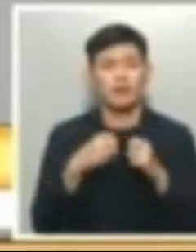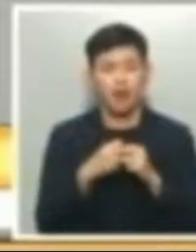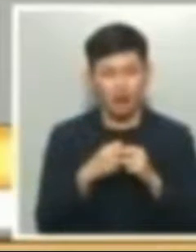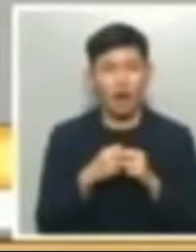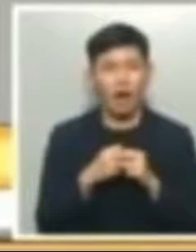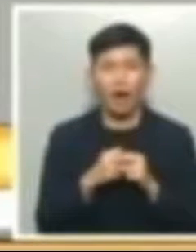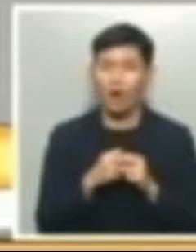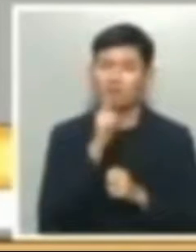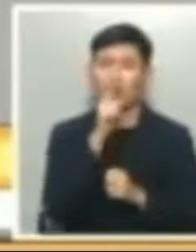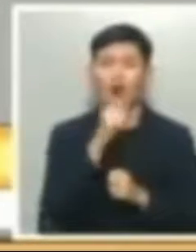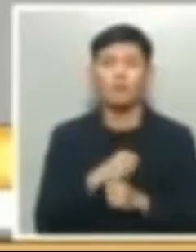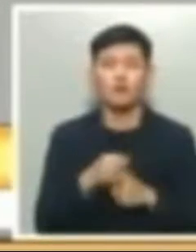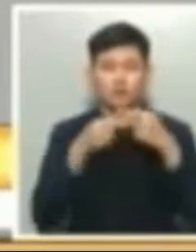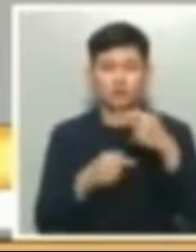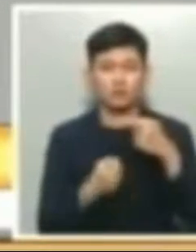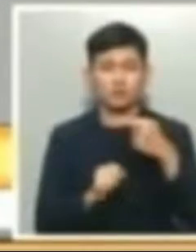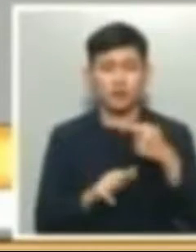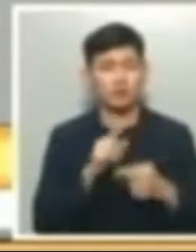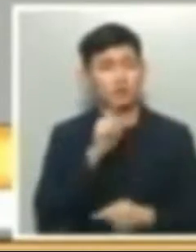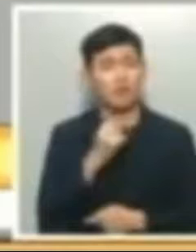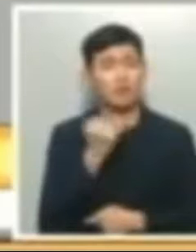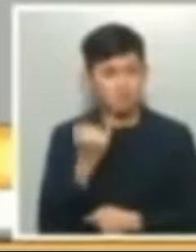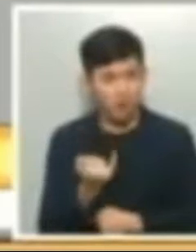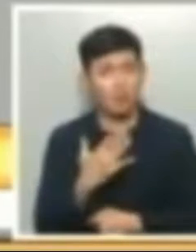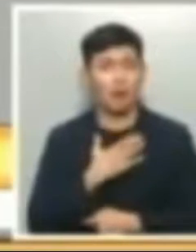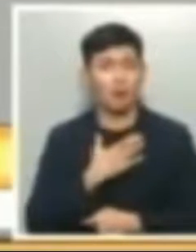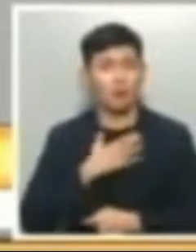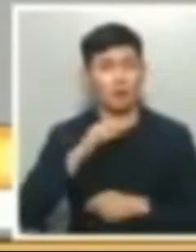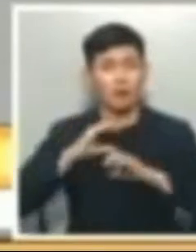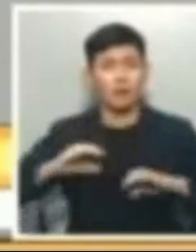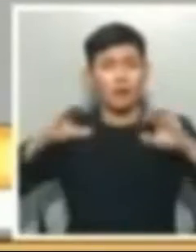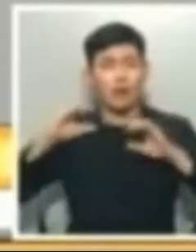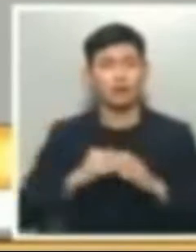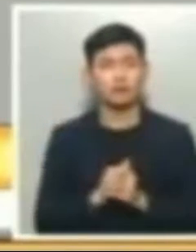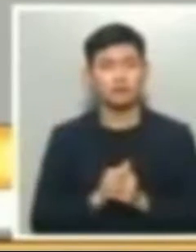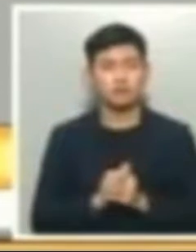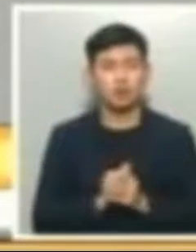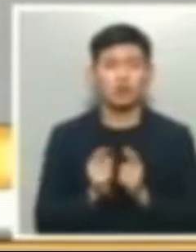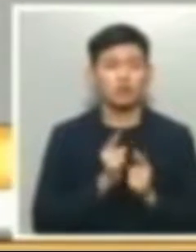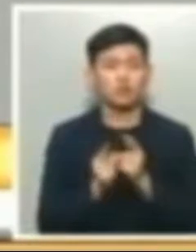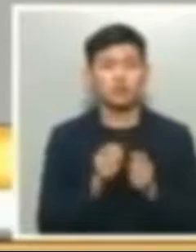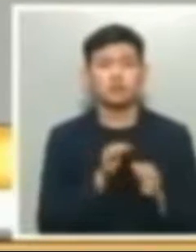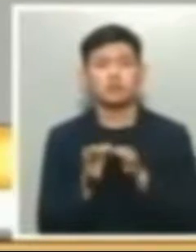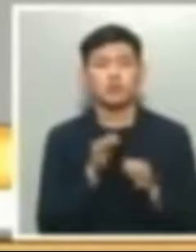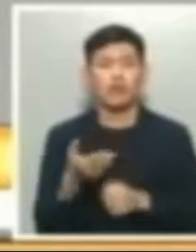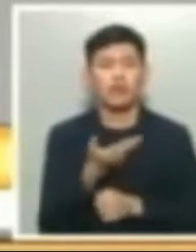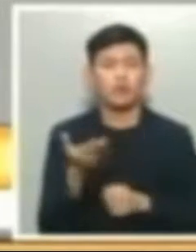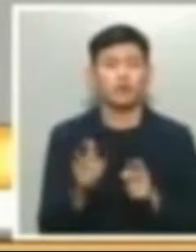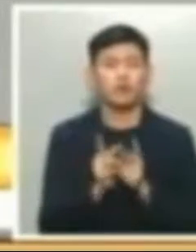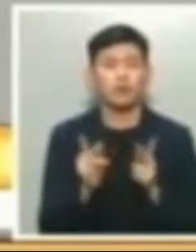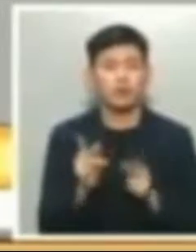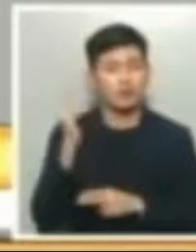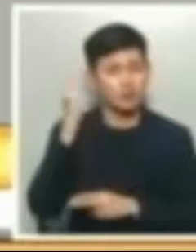ามว่าถ้า15คดีจะแพ้ไหมอัยการเจ้าของสำนวนได้มาชี้แจงให้กรรมาธิการว่